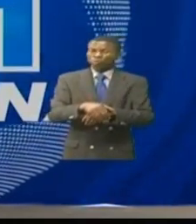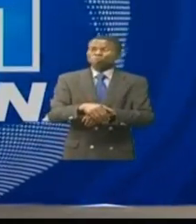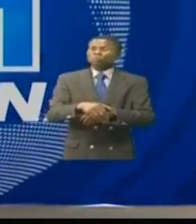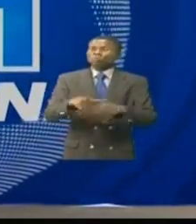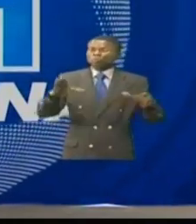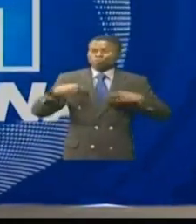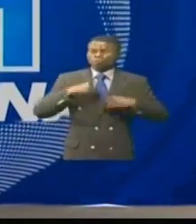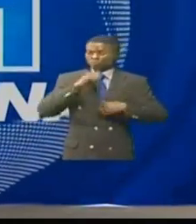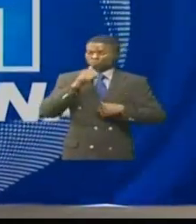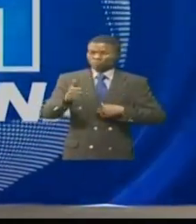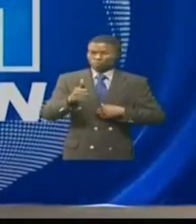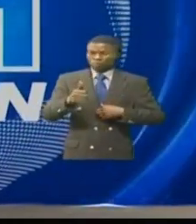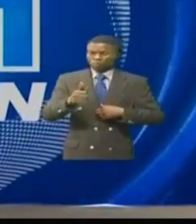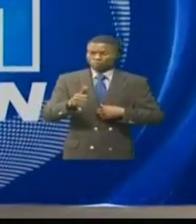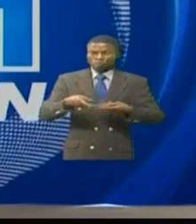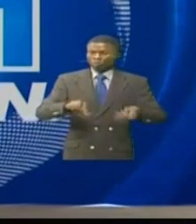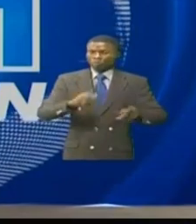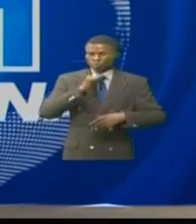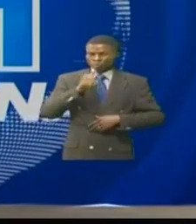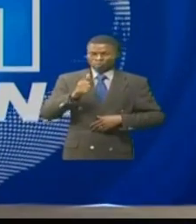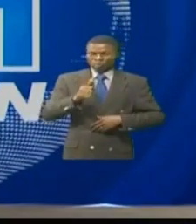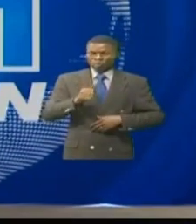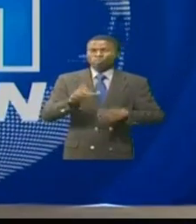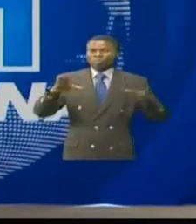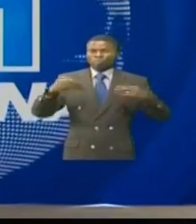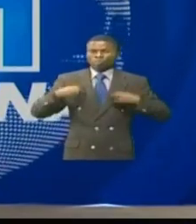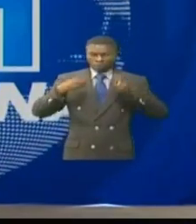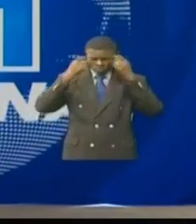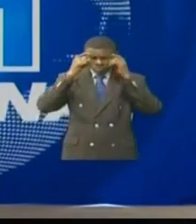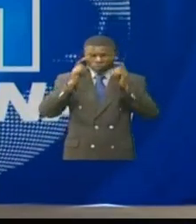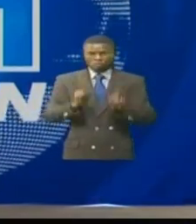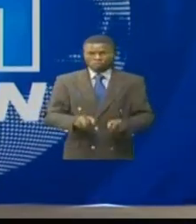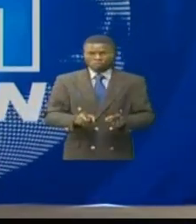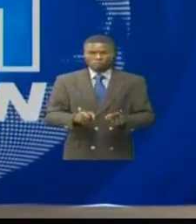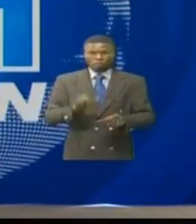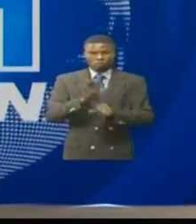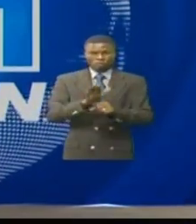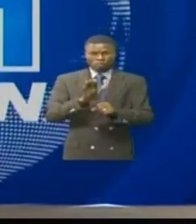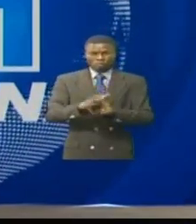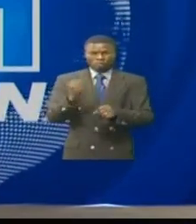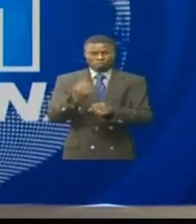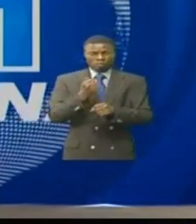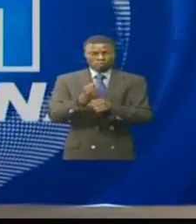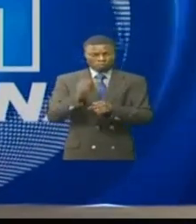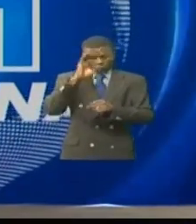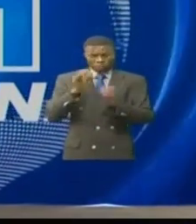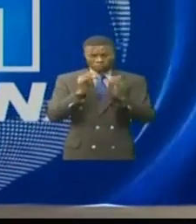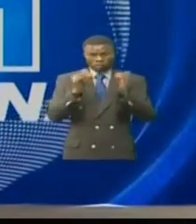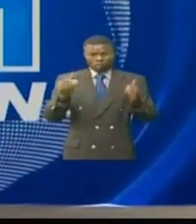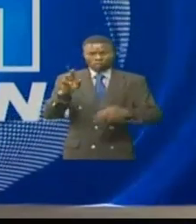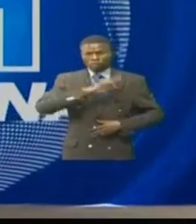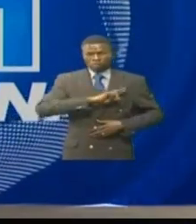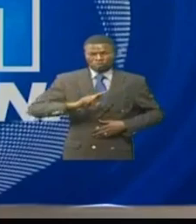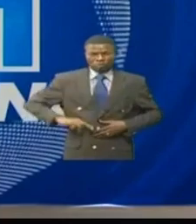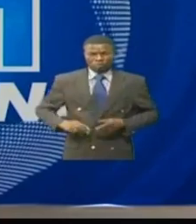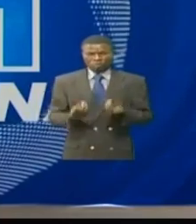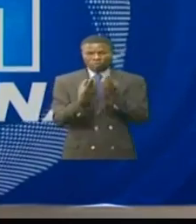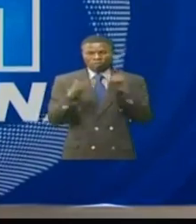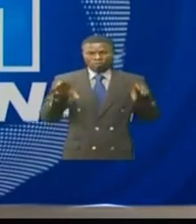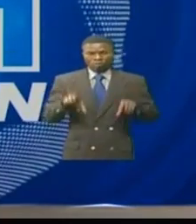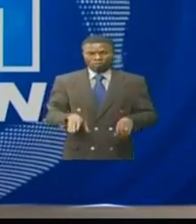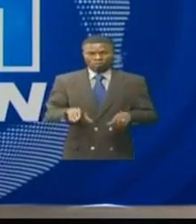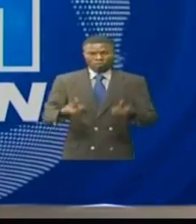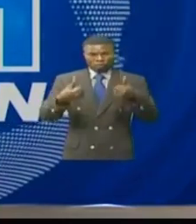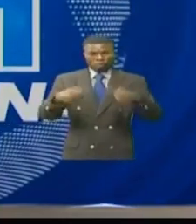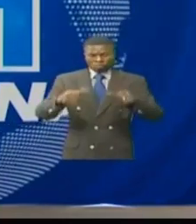expansionnistes ne seront jamais tolérés, tout en réaffirmant son engagement dans les différents processus de paix. La République démocratique du Congo